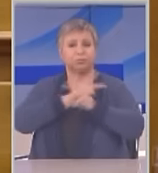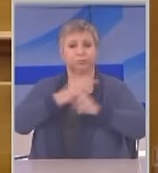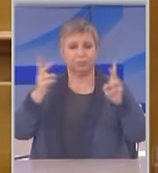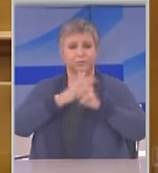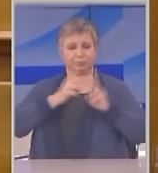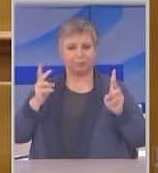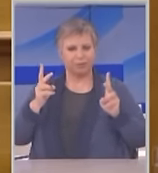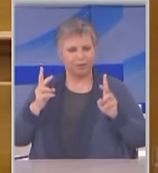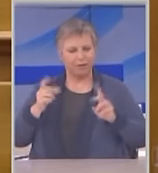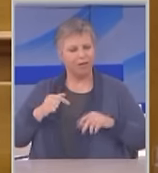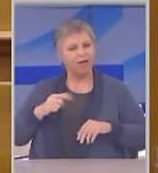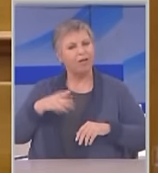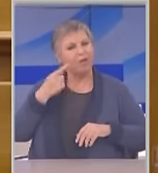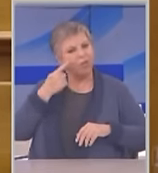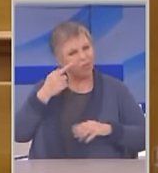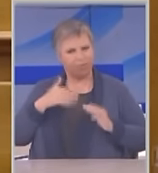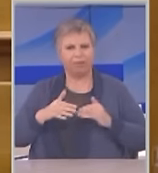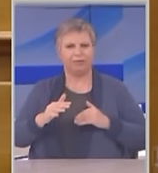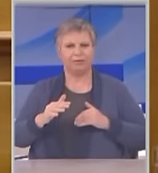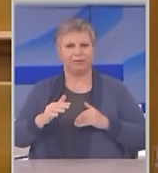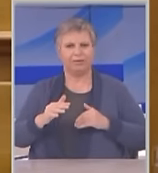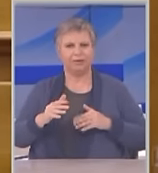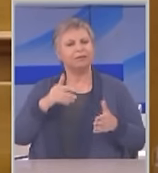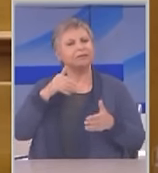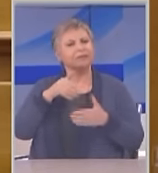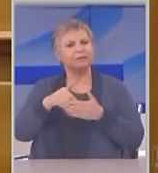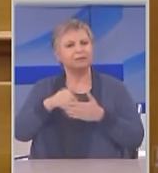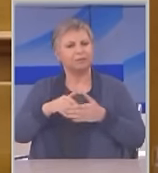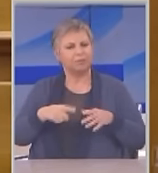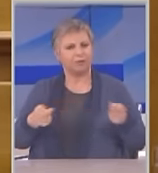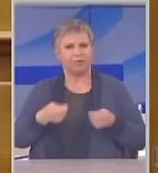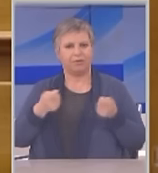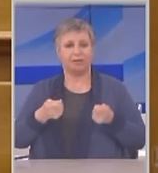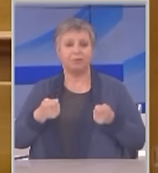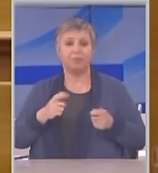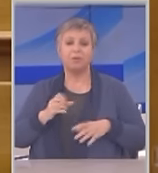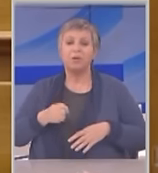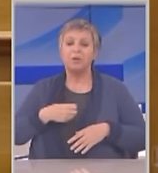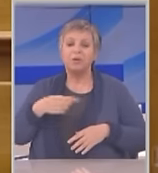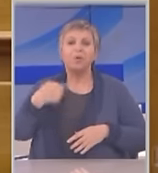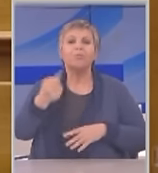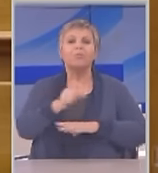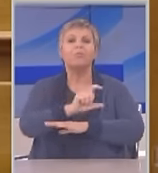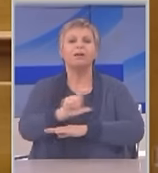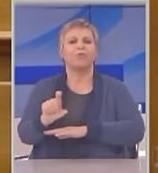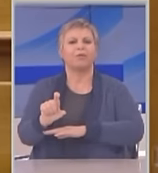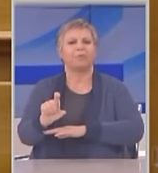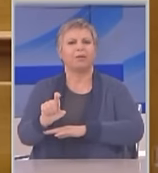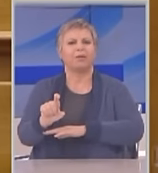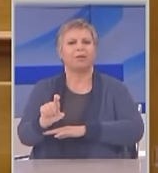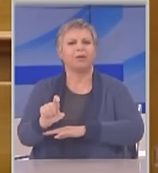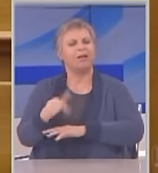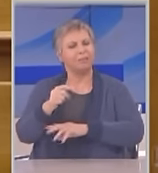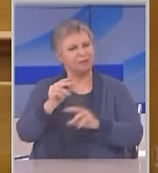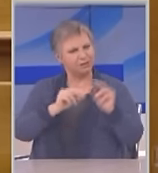λέω αυτό διότι δεν θα αργήσει πολύ αυτή η ώρα. Έχω την αίσθηση ότι την επόμενη εβδομάδα θα κάνουμε αυτή τη